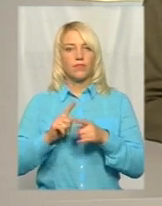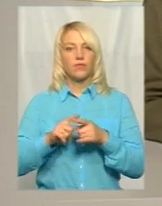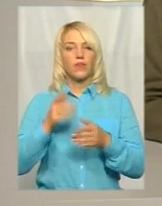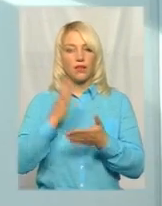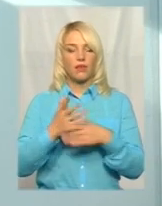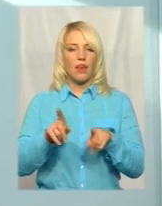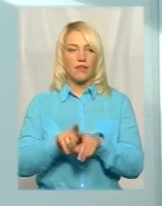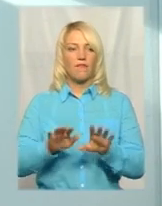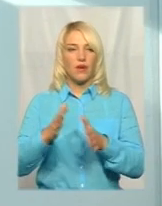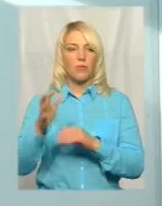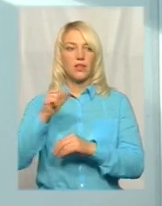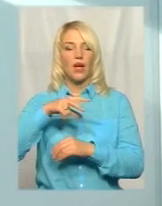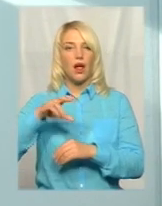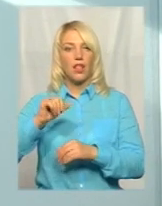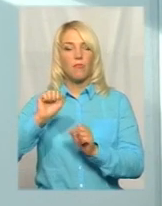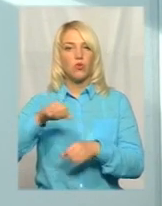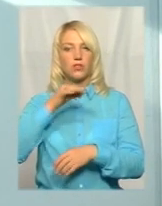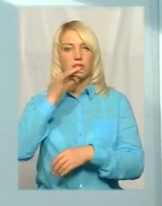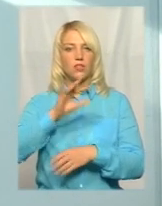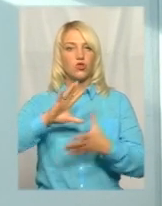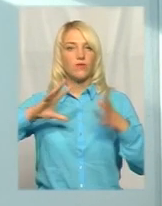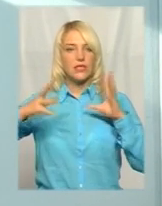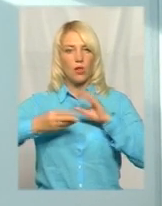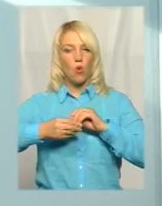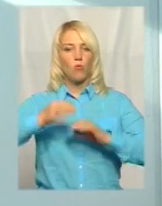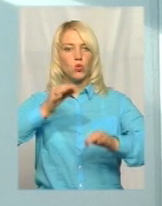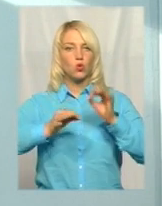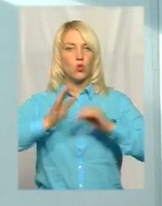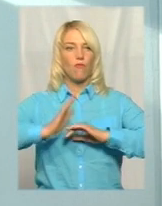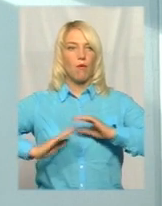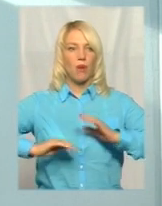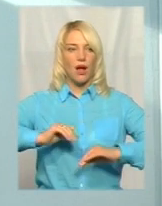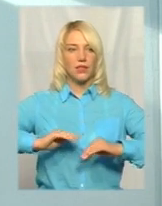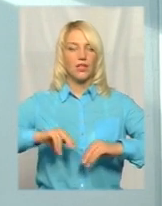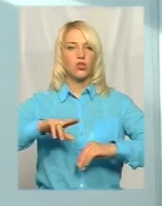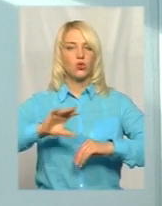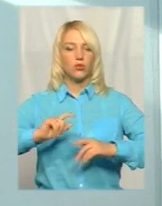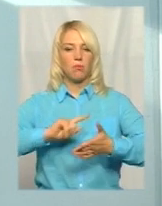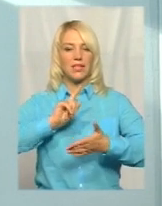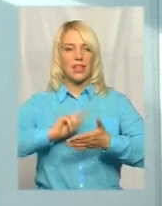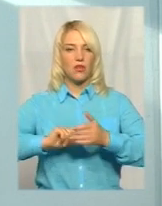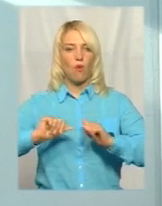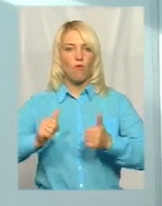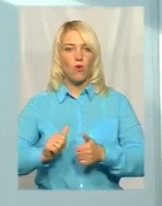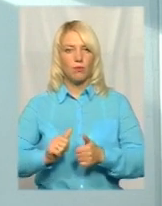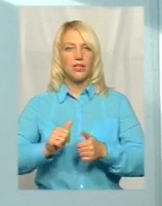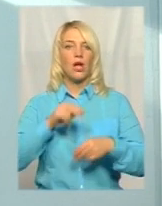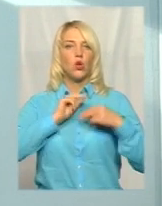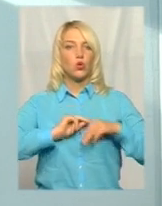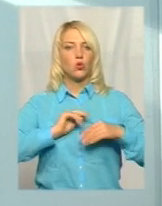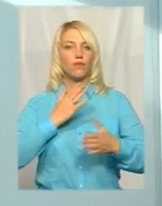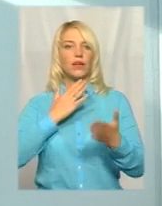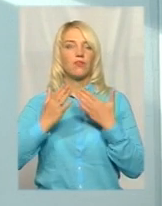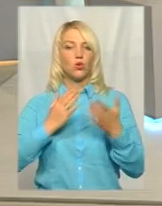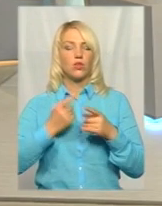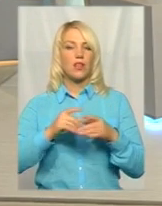такі випадки, але скажу, що в цілому судова практика саме щодо питань оформлення трудових відносин